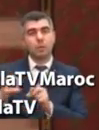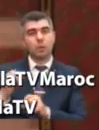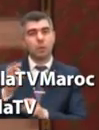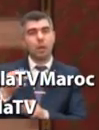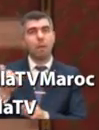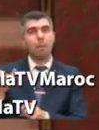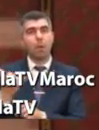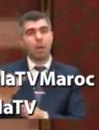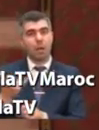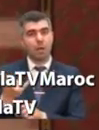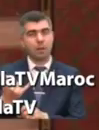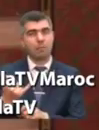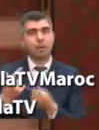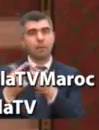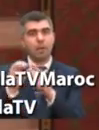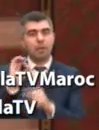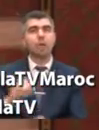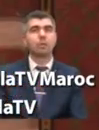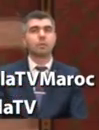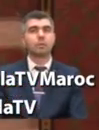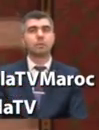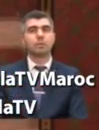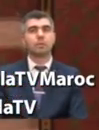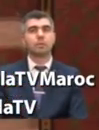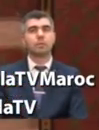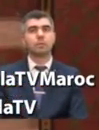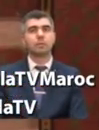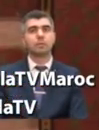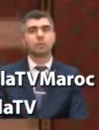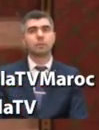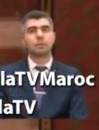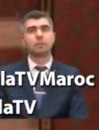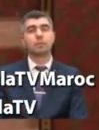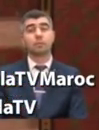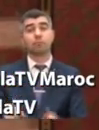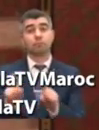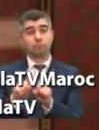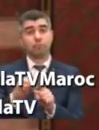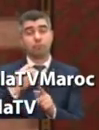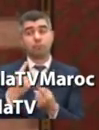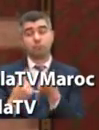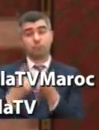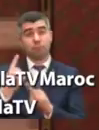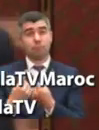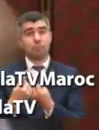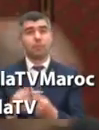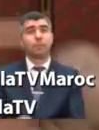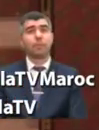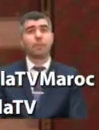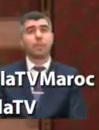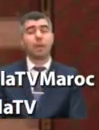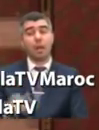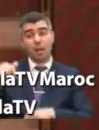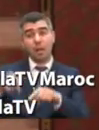في الفحوصات واستكمال الفحوصات. المساله المرتبطه باخصائيين، بعض المرات بعض